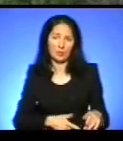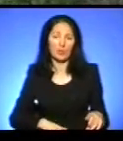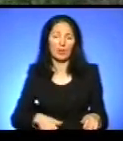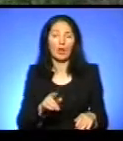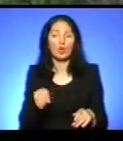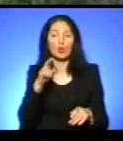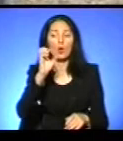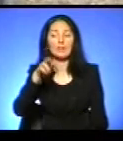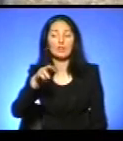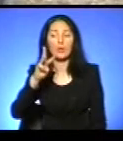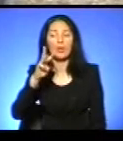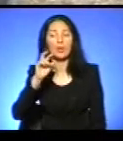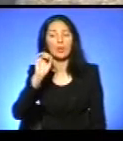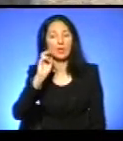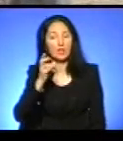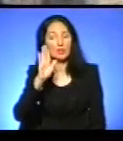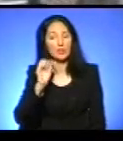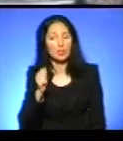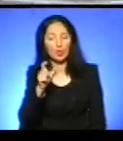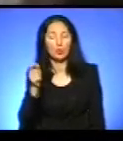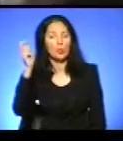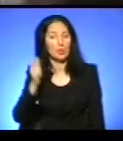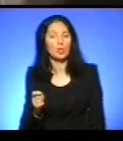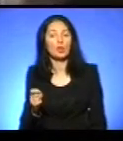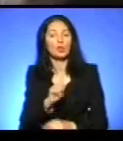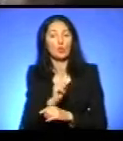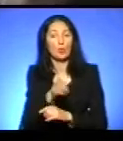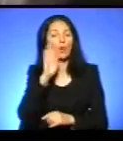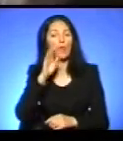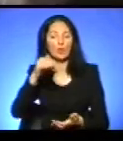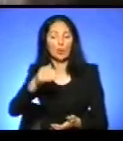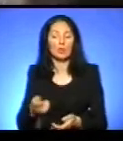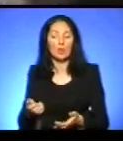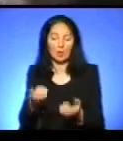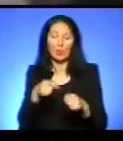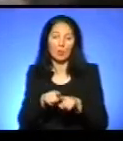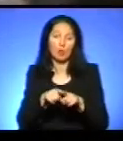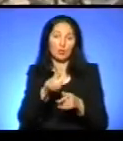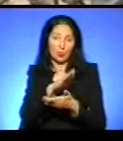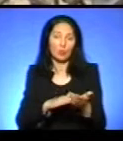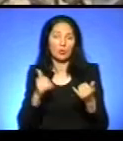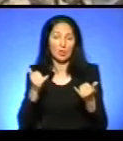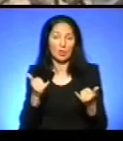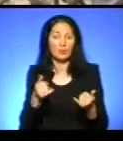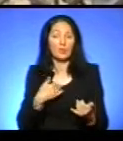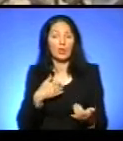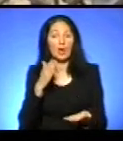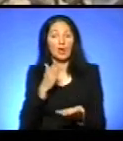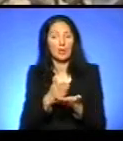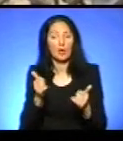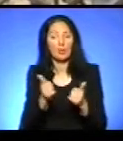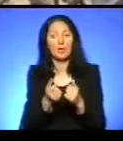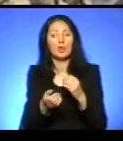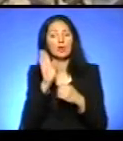Смиківецького джерела люди приїздили навіть з Тернополя. Воду у бутлі вони набирають тут і зараз. Я знаходжуся біля джерела